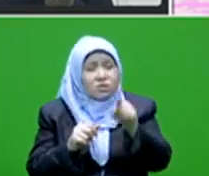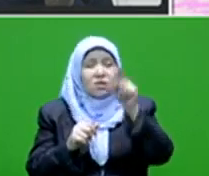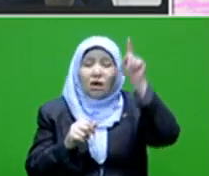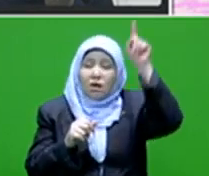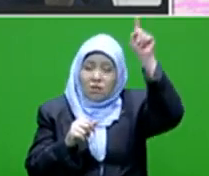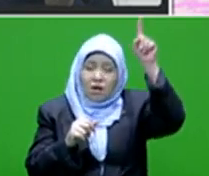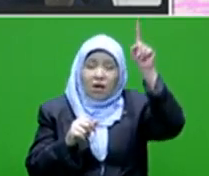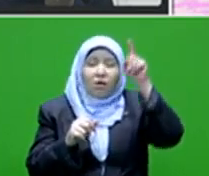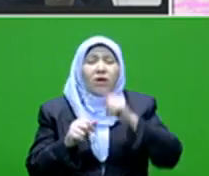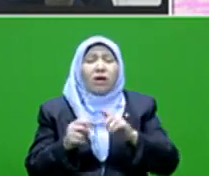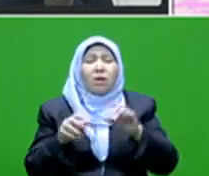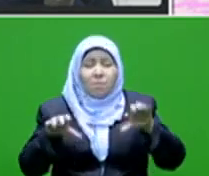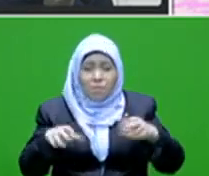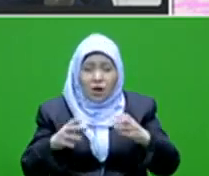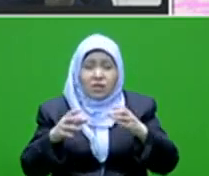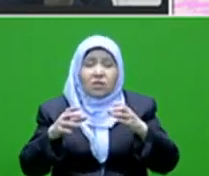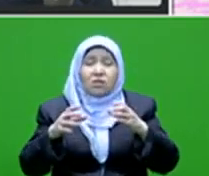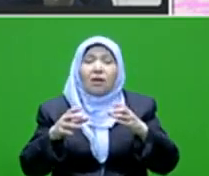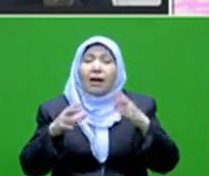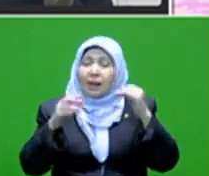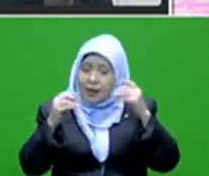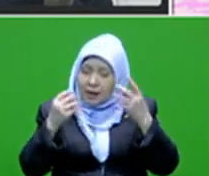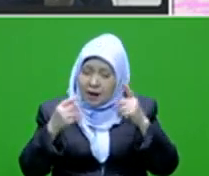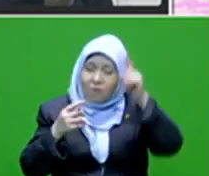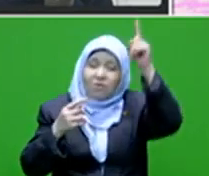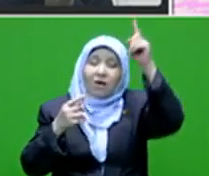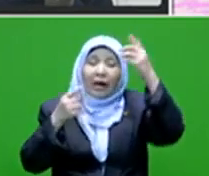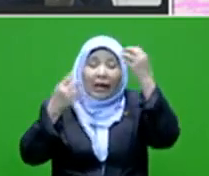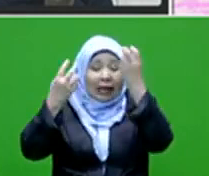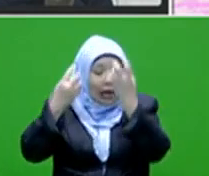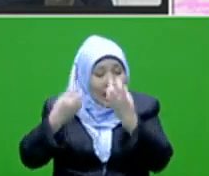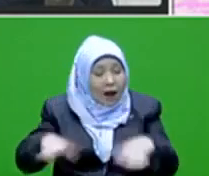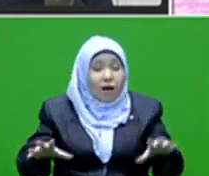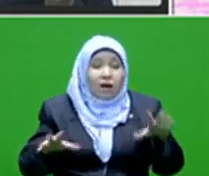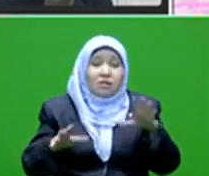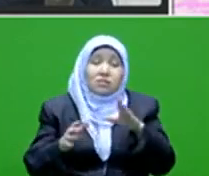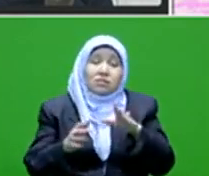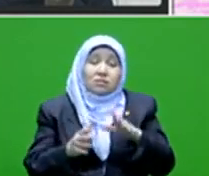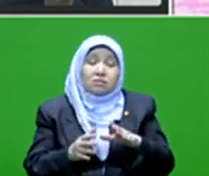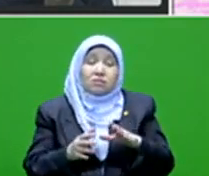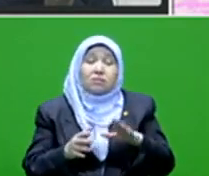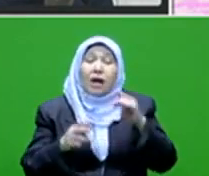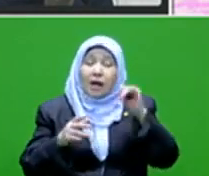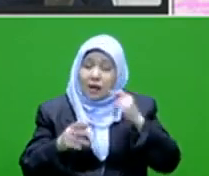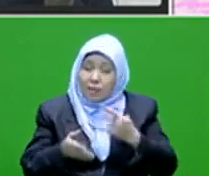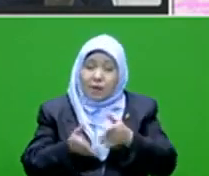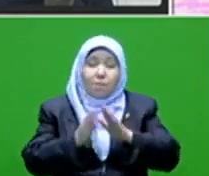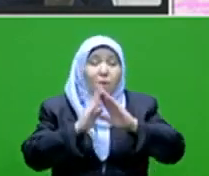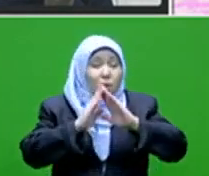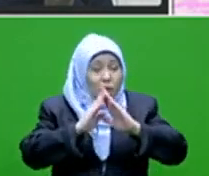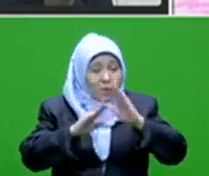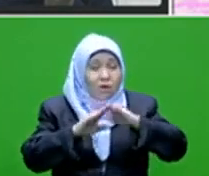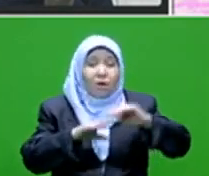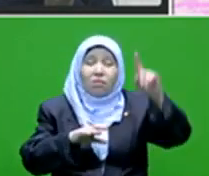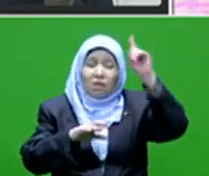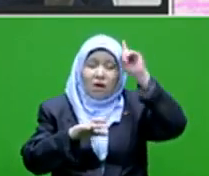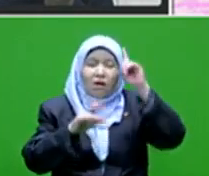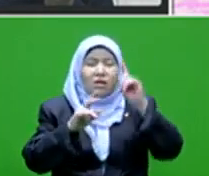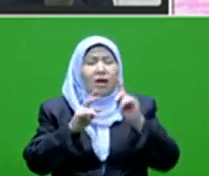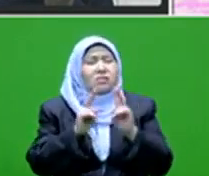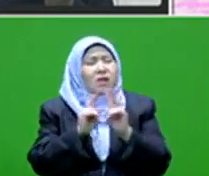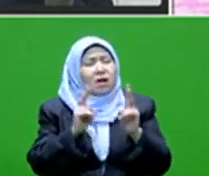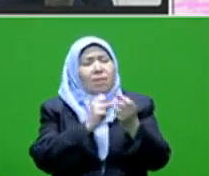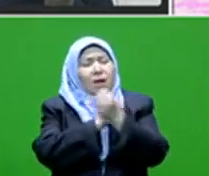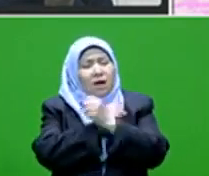mengadakan sesuatu dan mentiadakan sesuatu. Kami mohon padamu, Tuhan yang Maha Pengasih, Maha Penyayang,